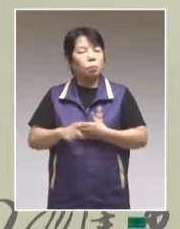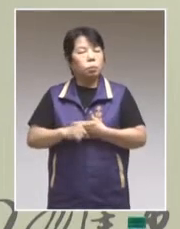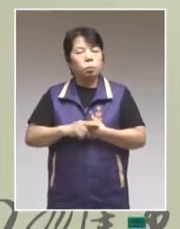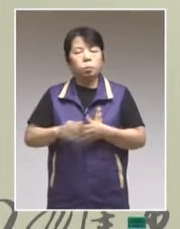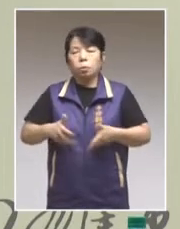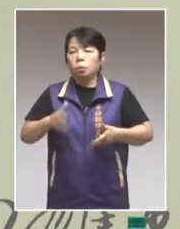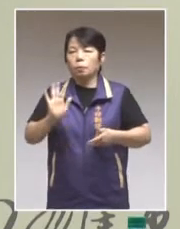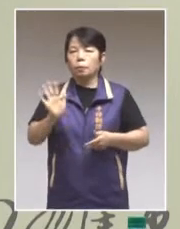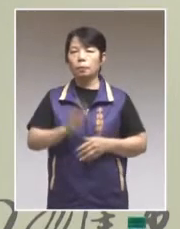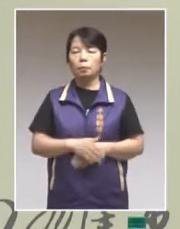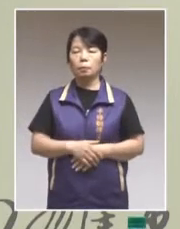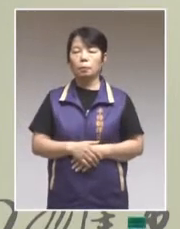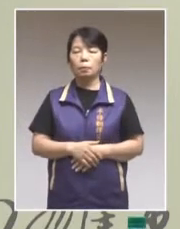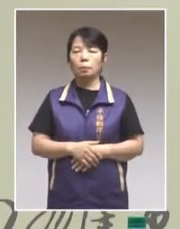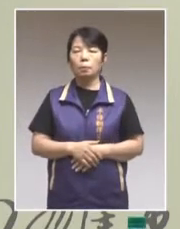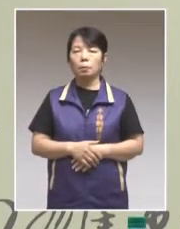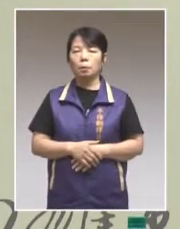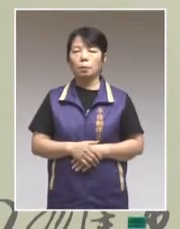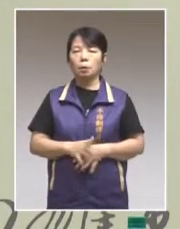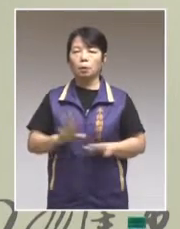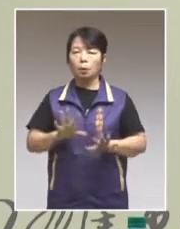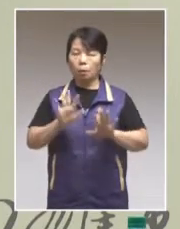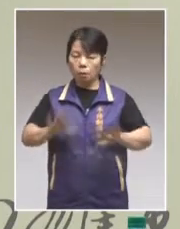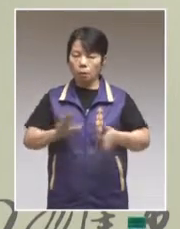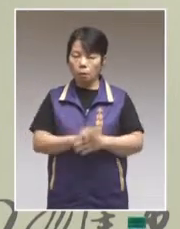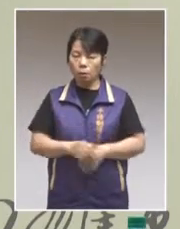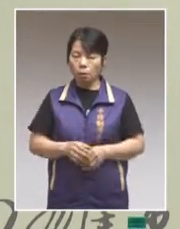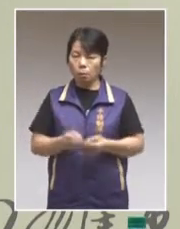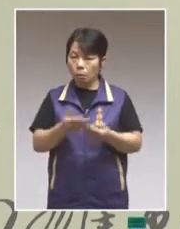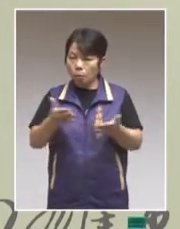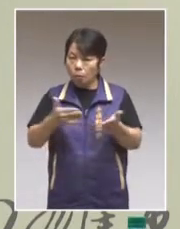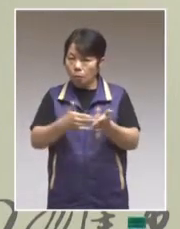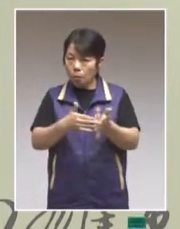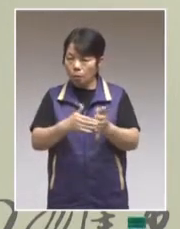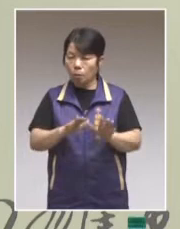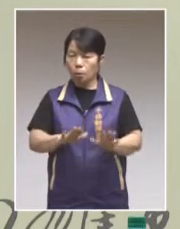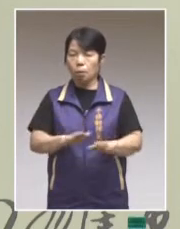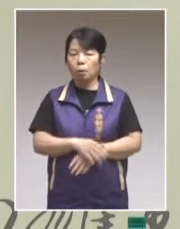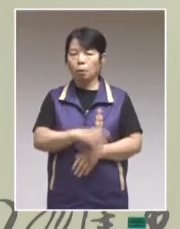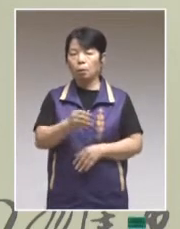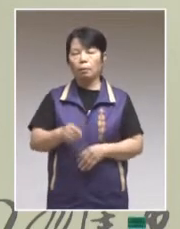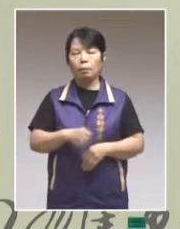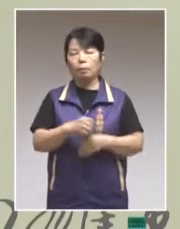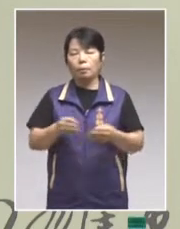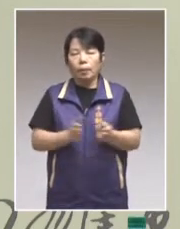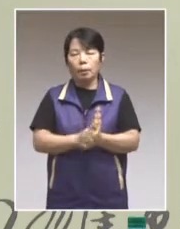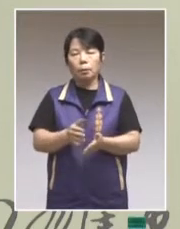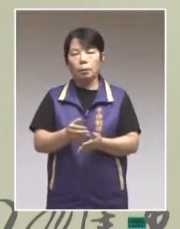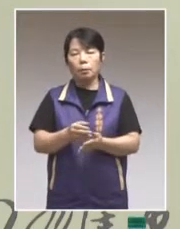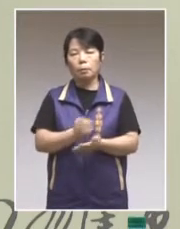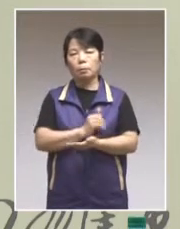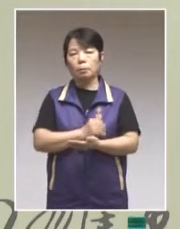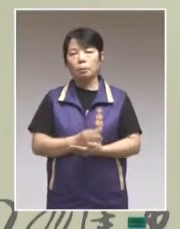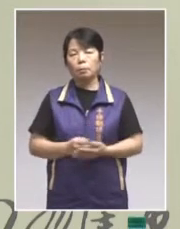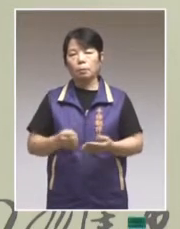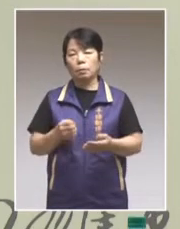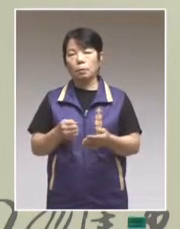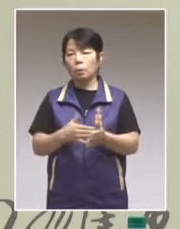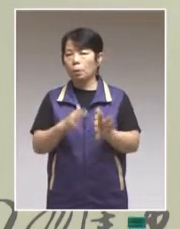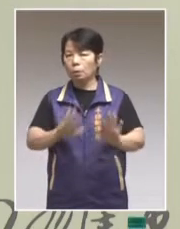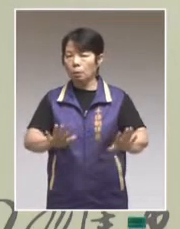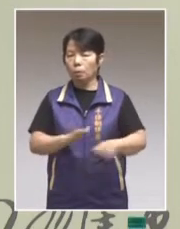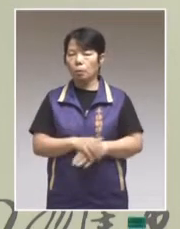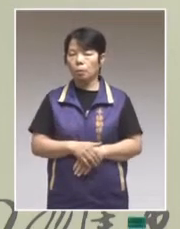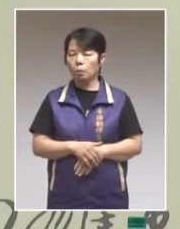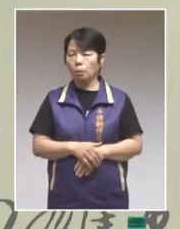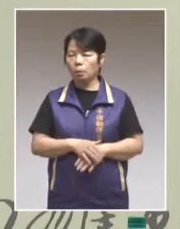好啊，因为现在一铺货下去，马上就一下就结束，好，所以在铺货的管道应该可以